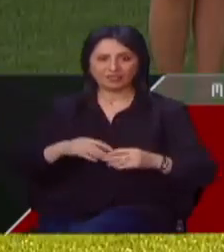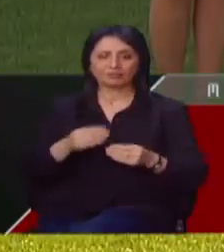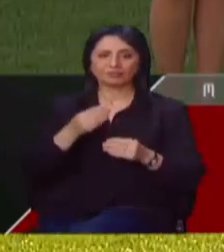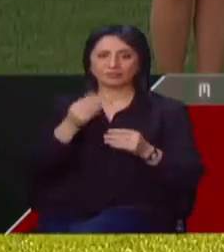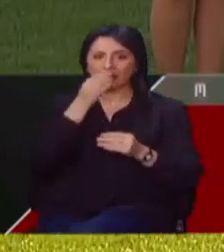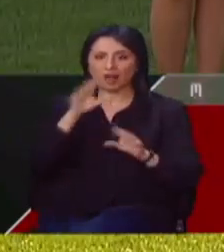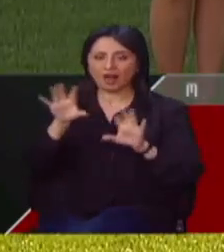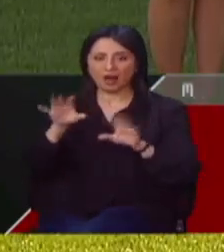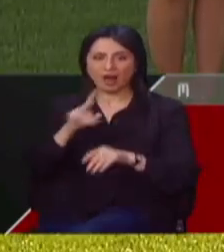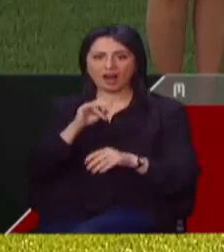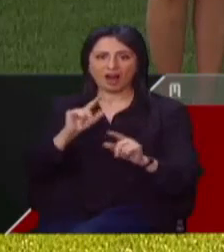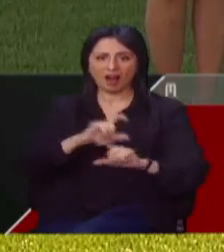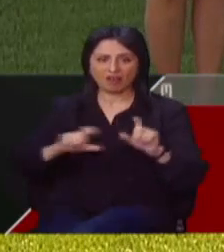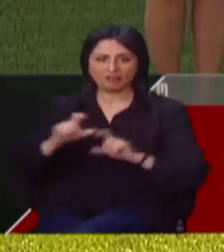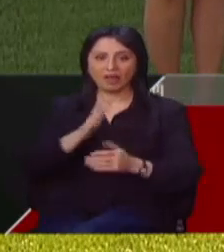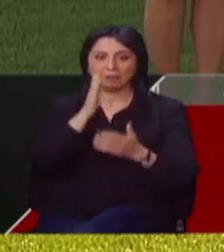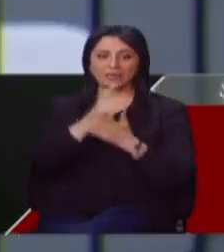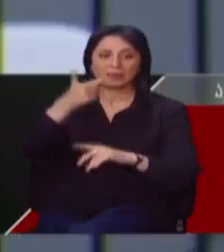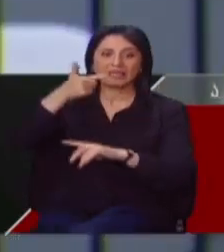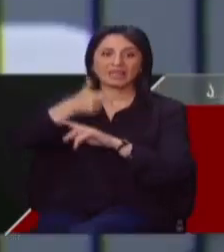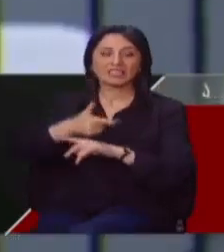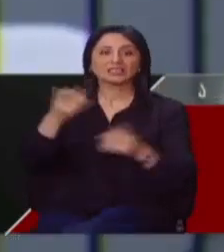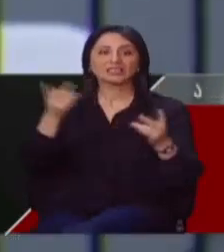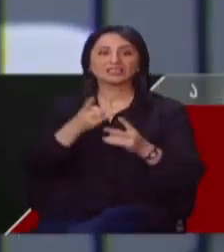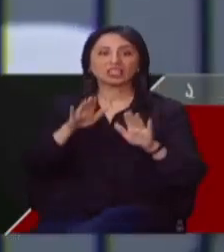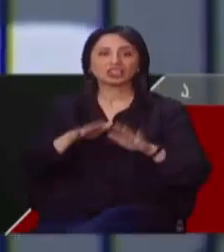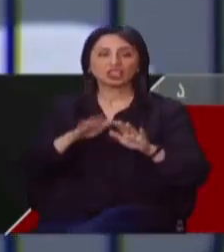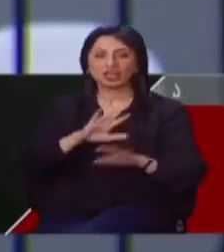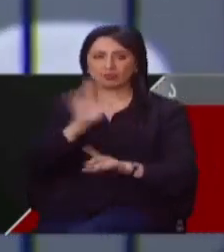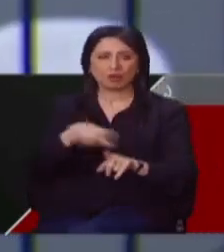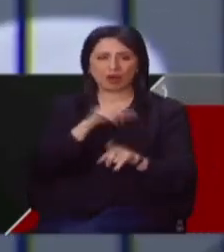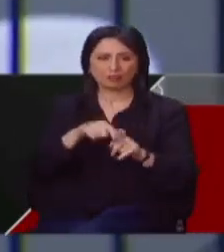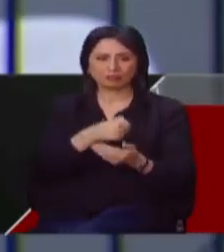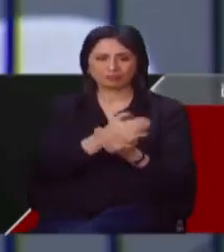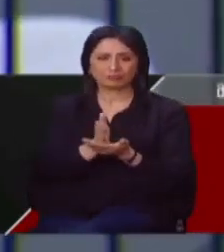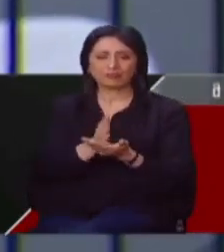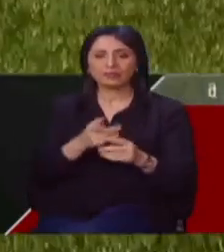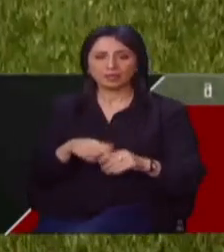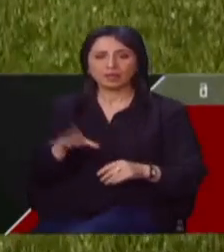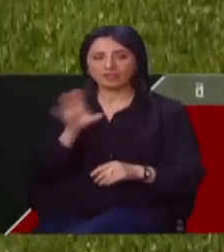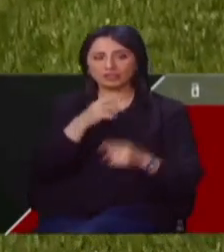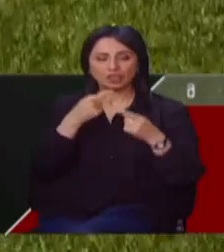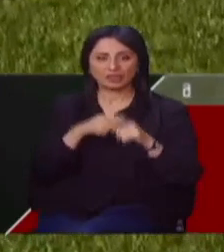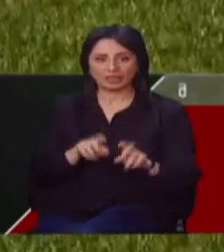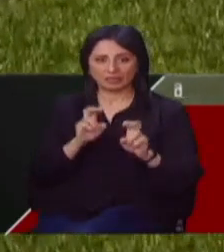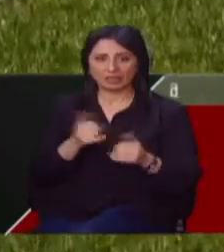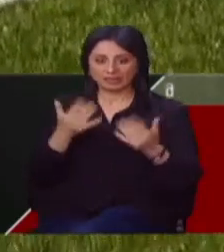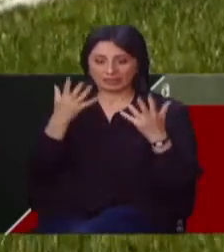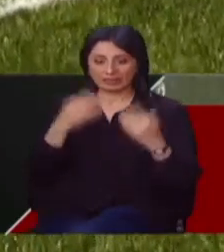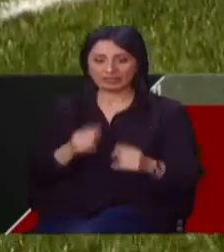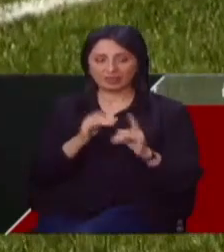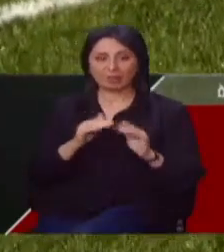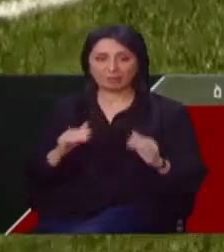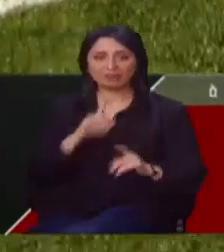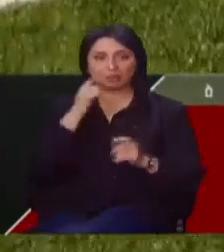ტრაფიკების ობიექტებით, ასევე პირდაპირი ტრანსლაციისთვის საჭირო ადგილითა და შესაბამისი ტექნიკით. და დღეიდან უკვე